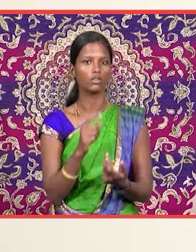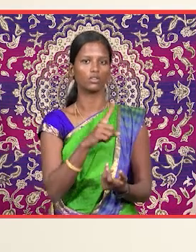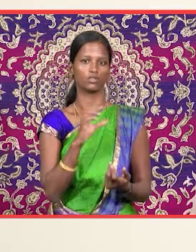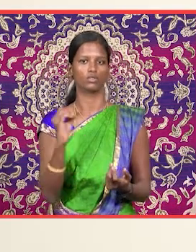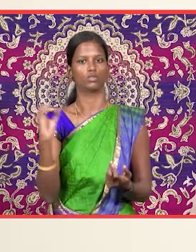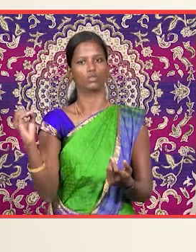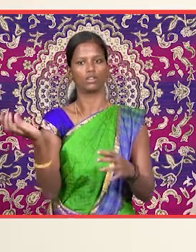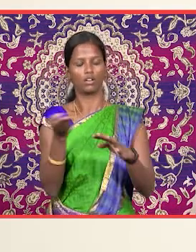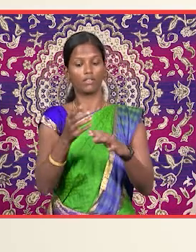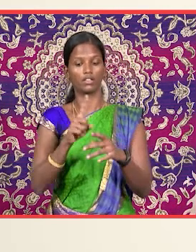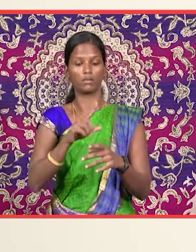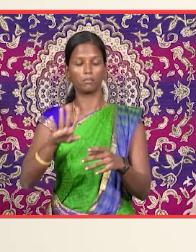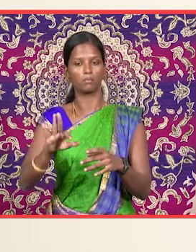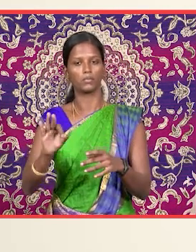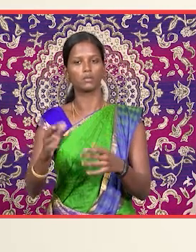பார்த்தீங்கன்னா